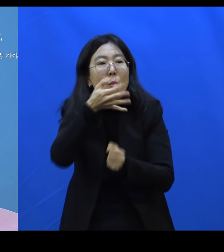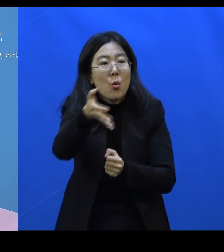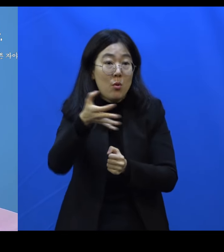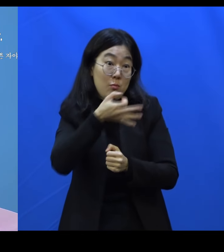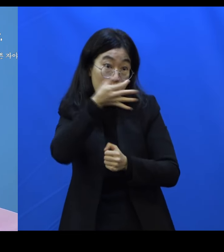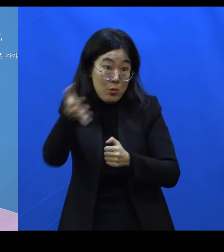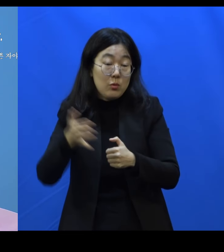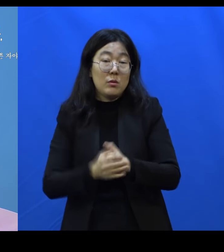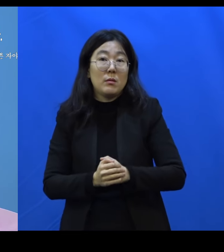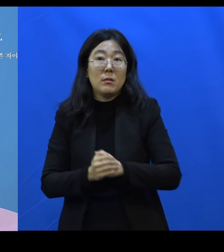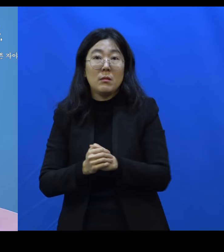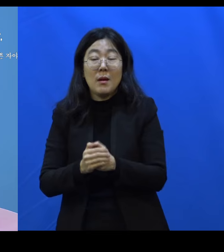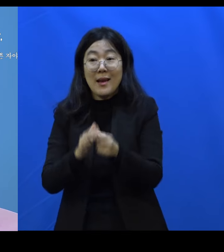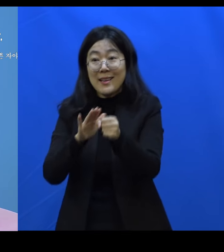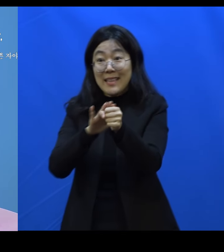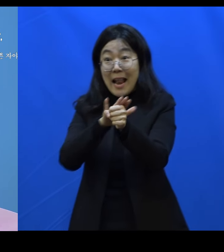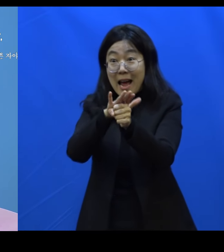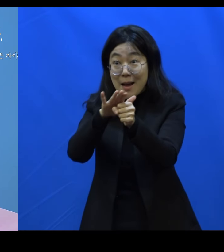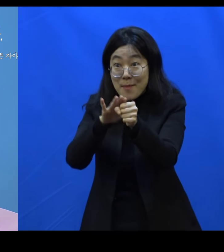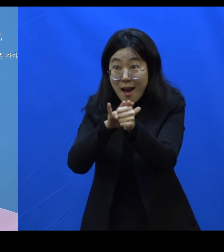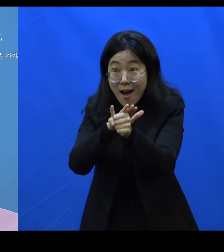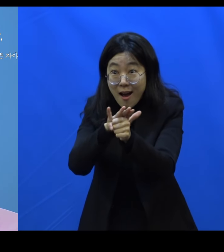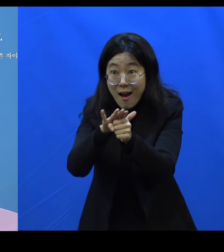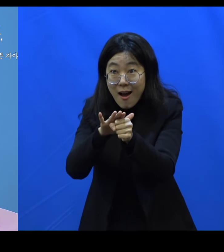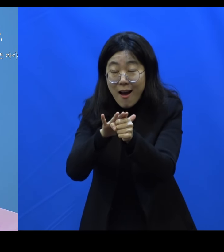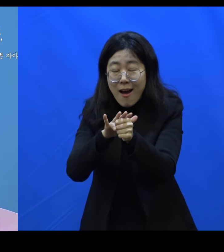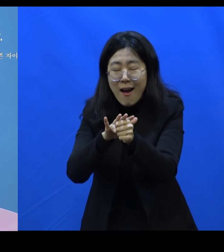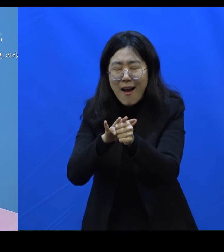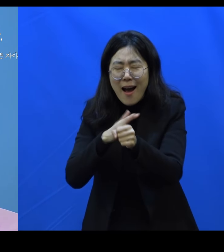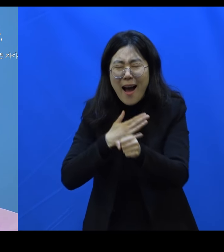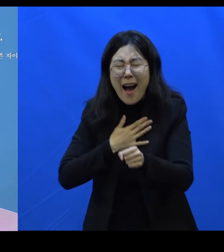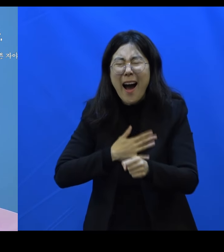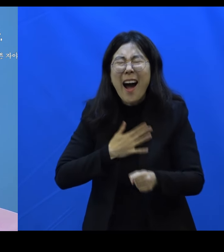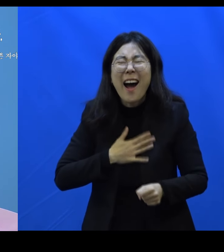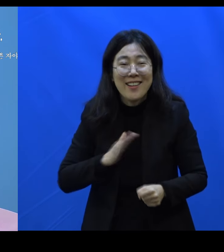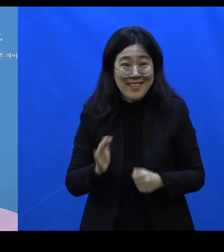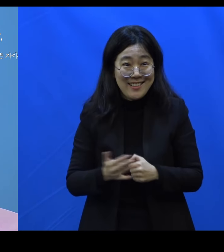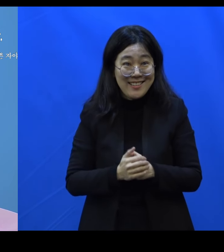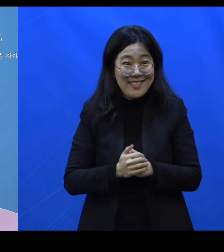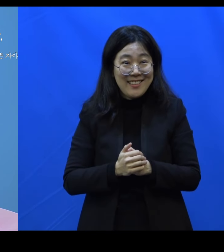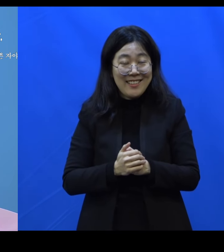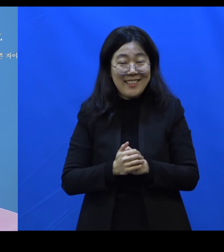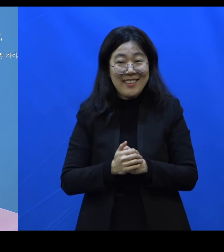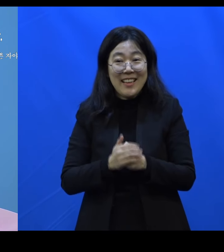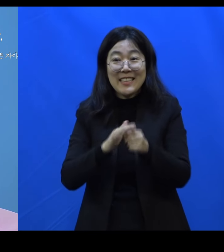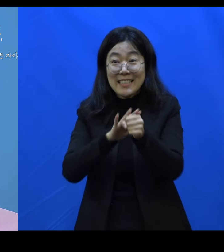자, 사랑은 뭐예요? 들리는 거예요. 이제 사랑하면 들리는 거예요. 사랑하는 자의 목소리가 들리는 거예요.